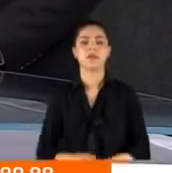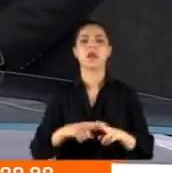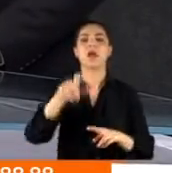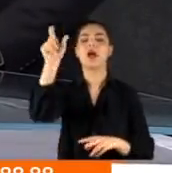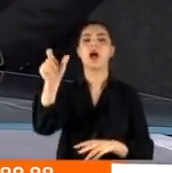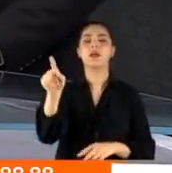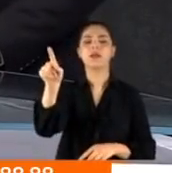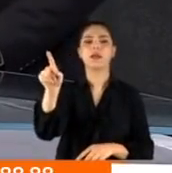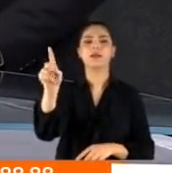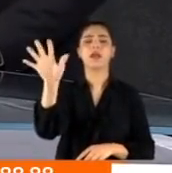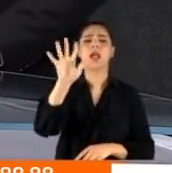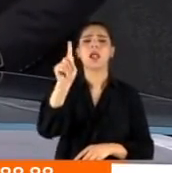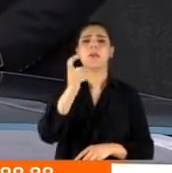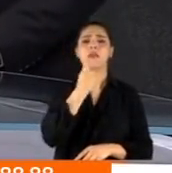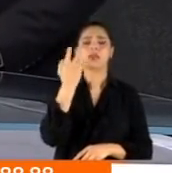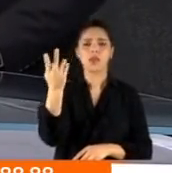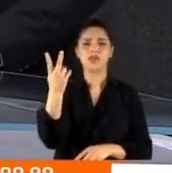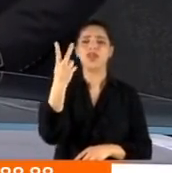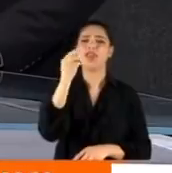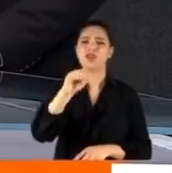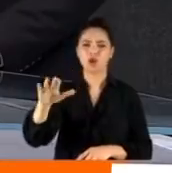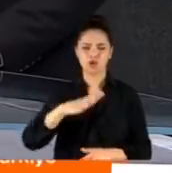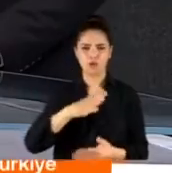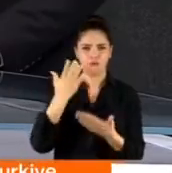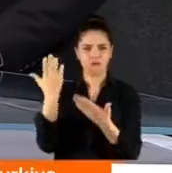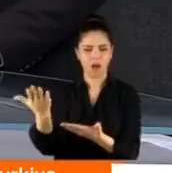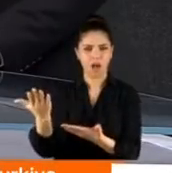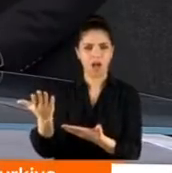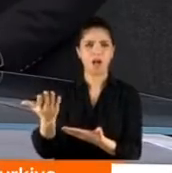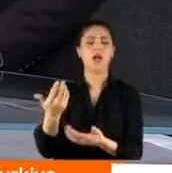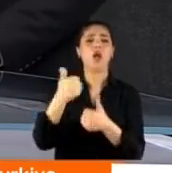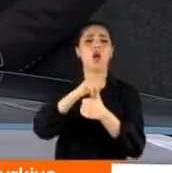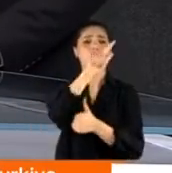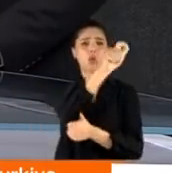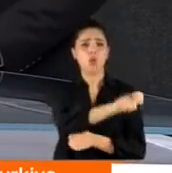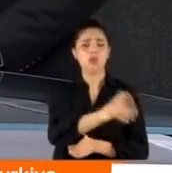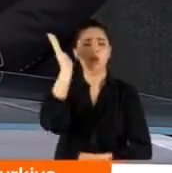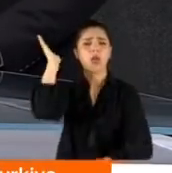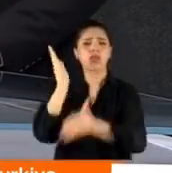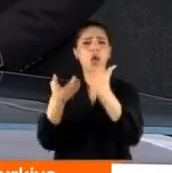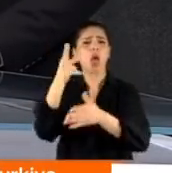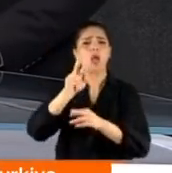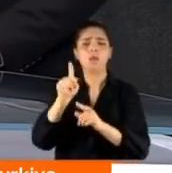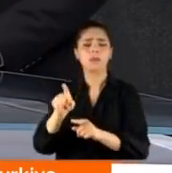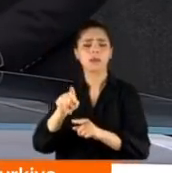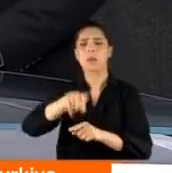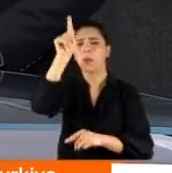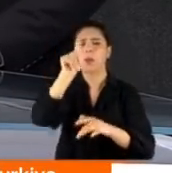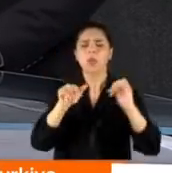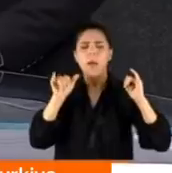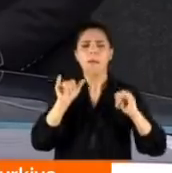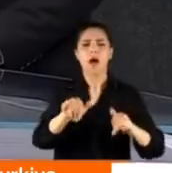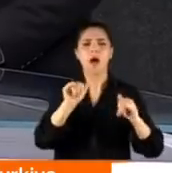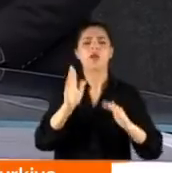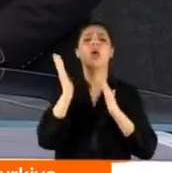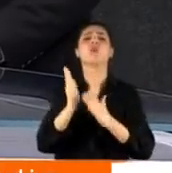Ayten Erbaç, 51 yaşında ve iki çocuk annesi. Kocası onu öldüresiye dövdü. Yani değişmeyen gündemimiz.